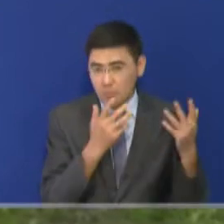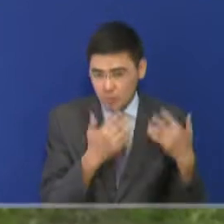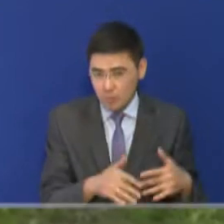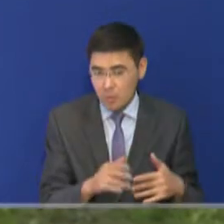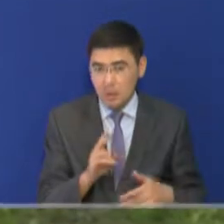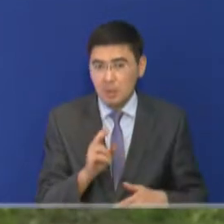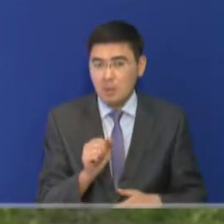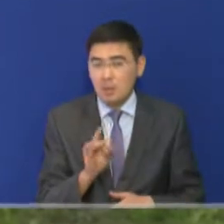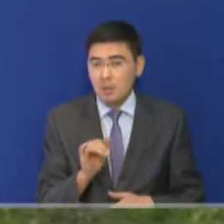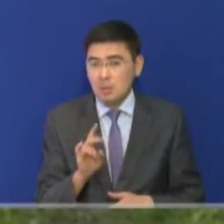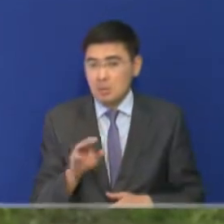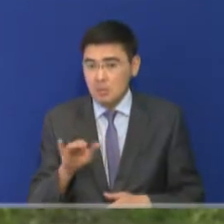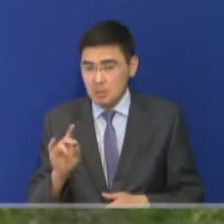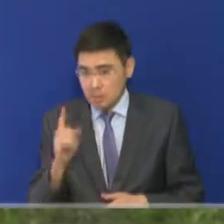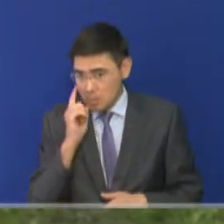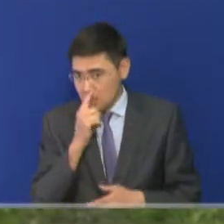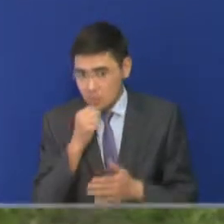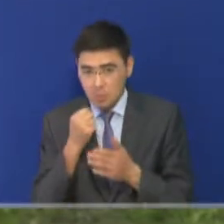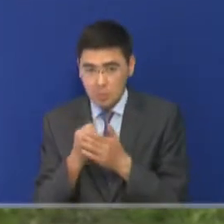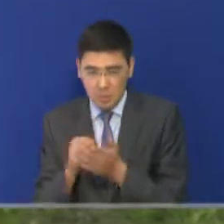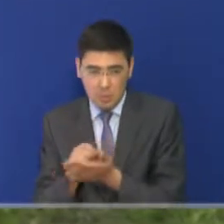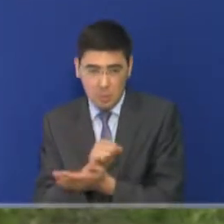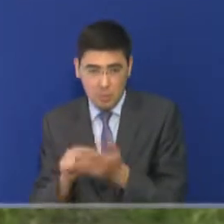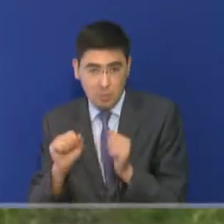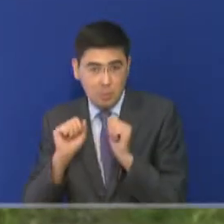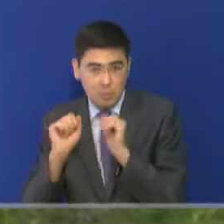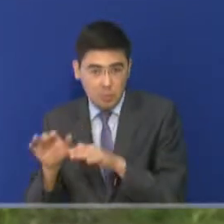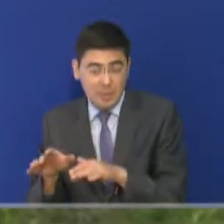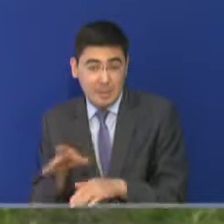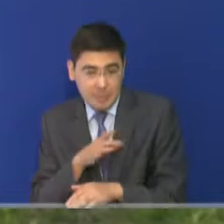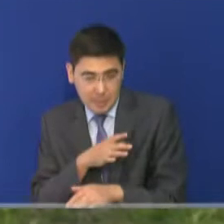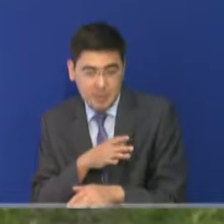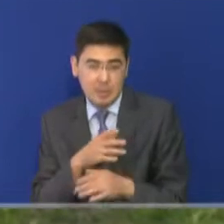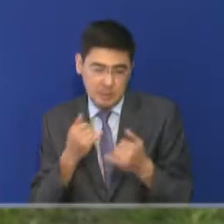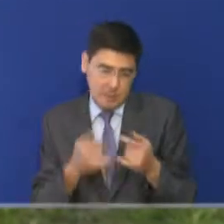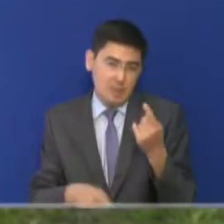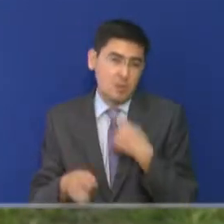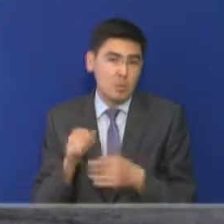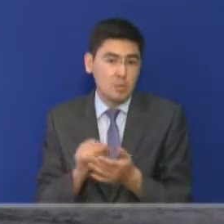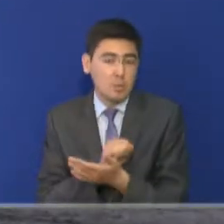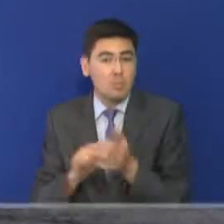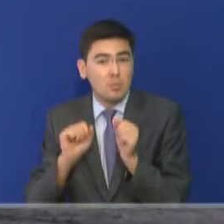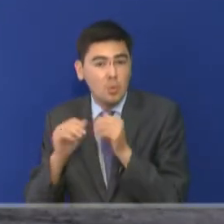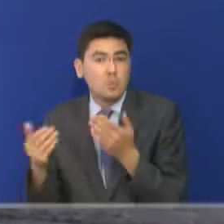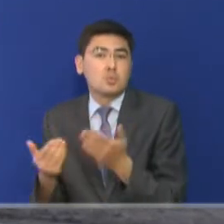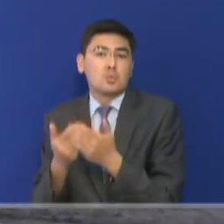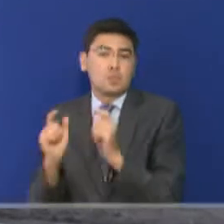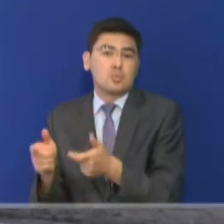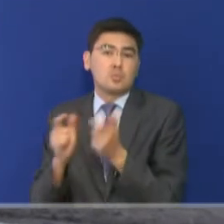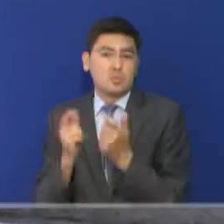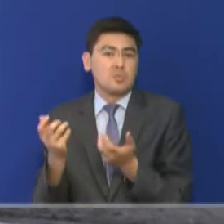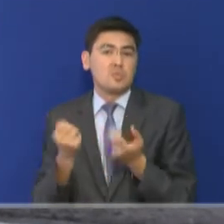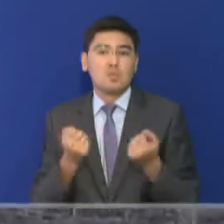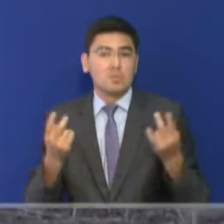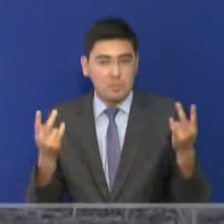тәртібі енгізілгенге дейін құжаттарды тапсырған тұрғындар оларды жаңартып, жолдаманы қайта алулары тиіс. Сонымен қатар, бүгінде